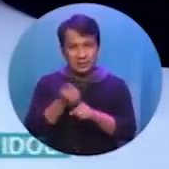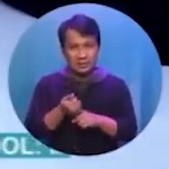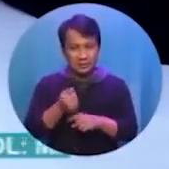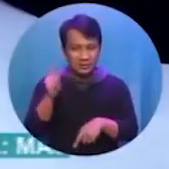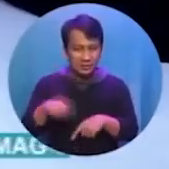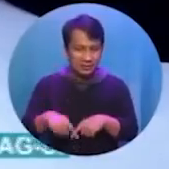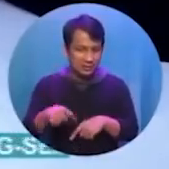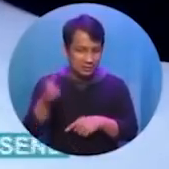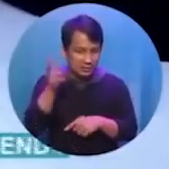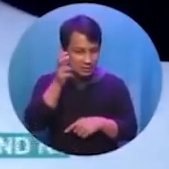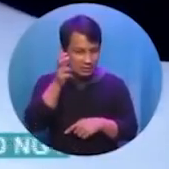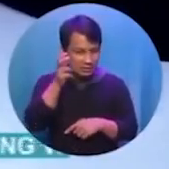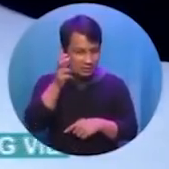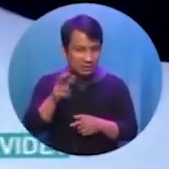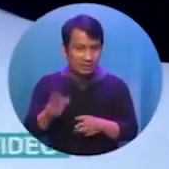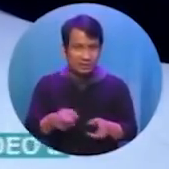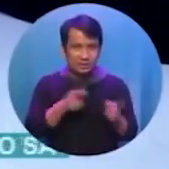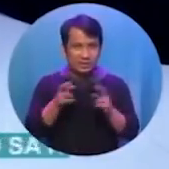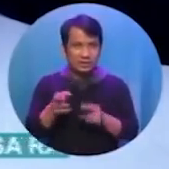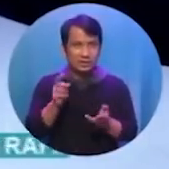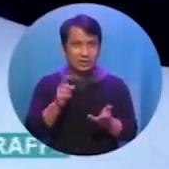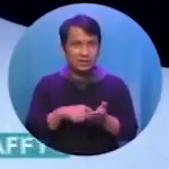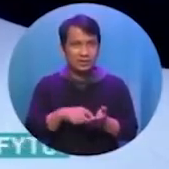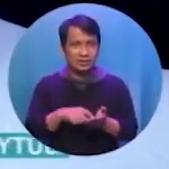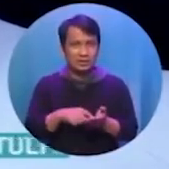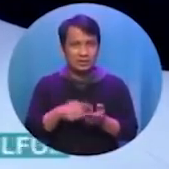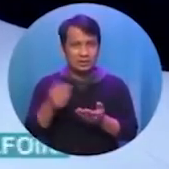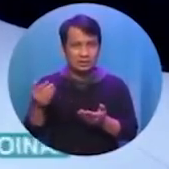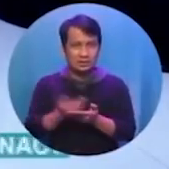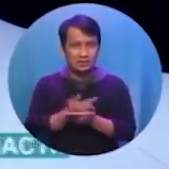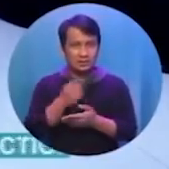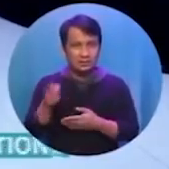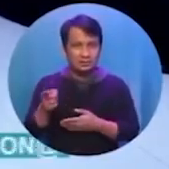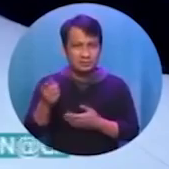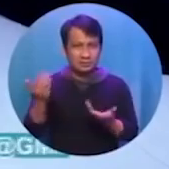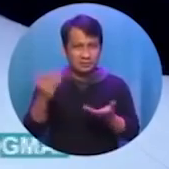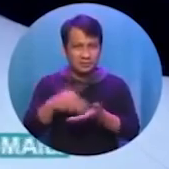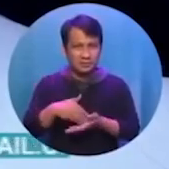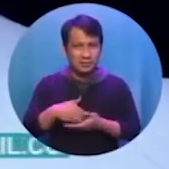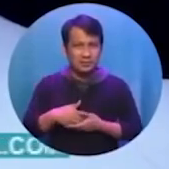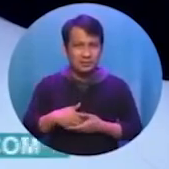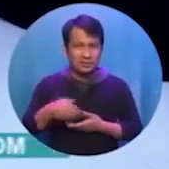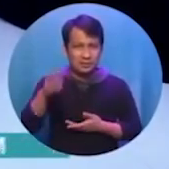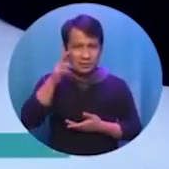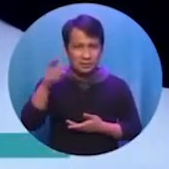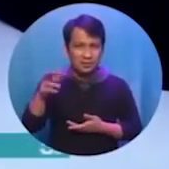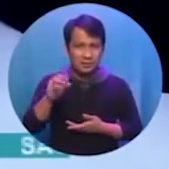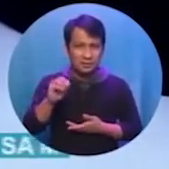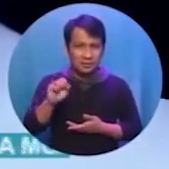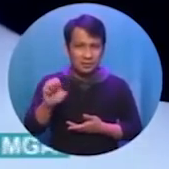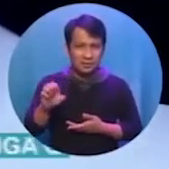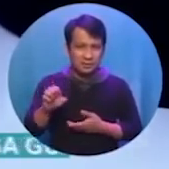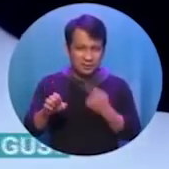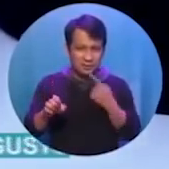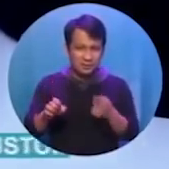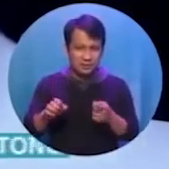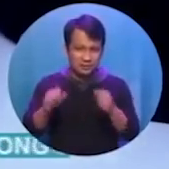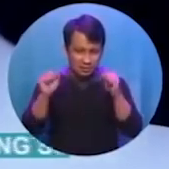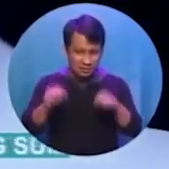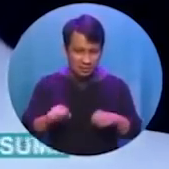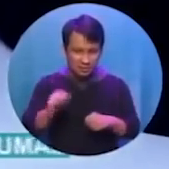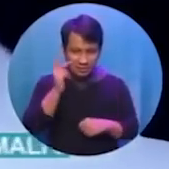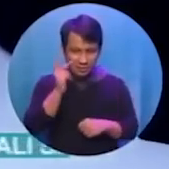natin mapakinggan, redial o delete kaya, dial tayo ng panibago. Okay. Diba? Rose, kung nakikinig ka, sige, si Rose mismo. Kung nakikinig ka,